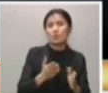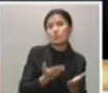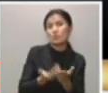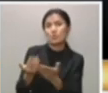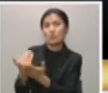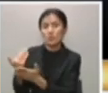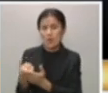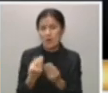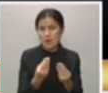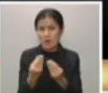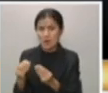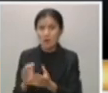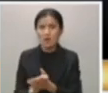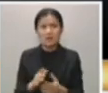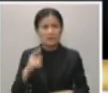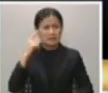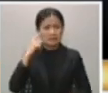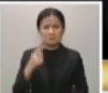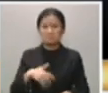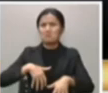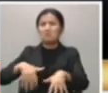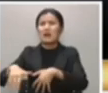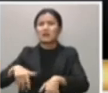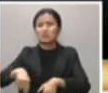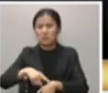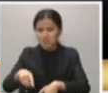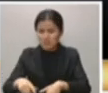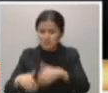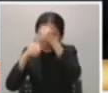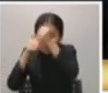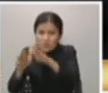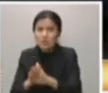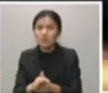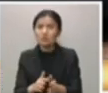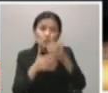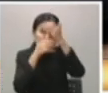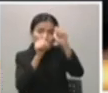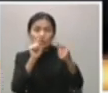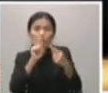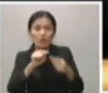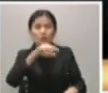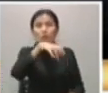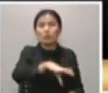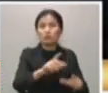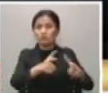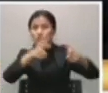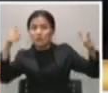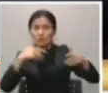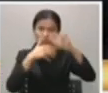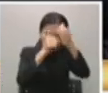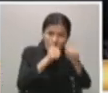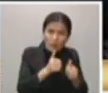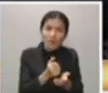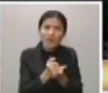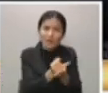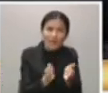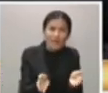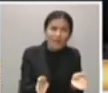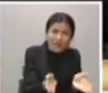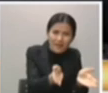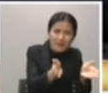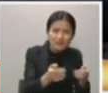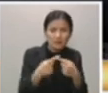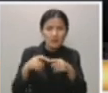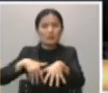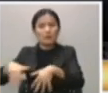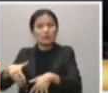ยไม่ได้ใส่ใจเม็ดเงินในกระเป๋าของพี่น้องประชาชนเลยแม้แต่น้อยระยะต่อมา